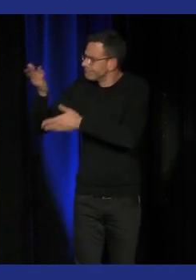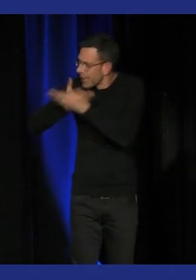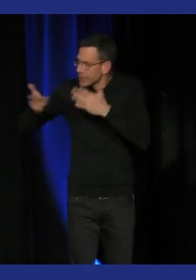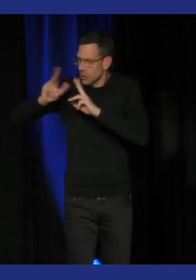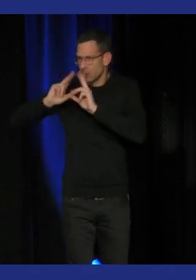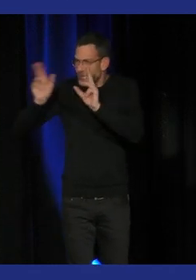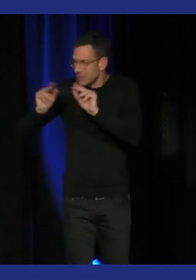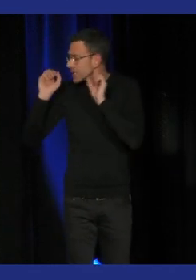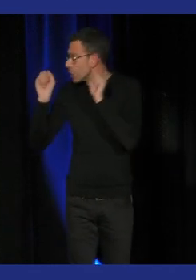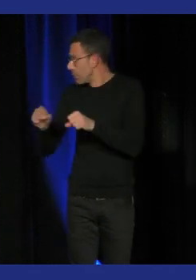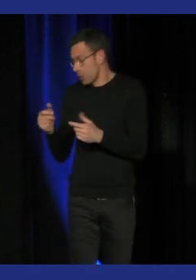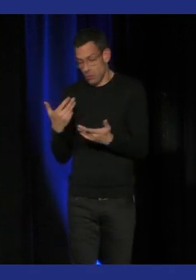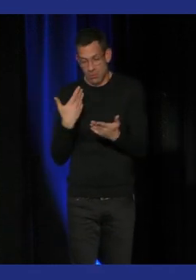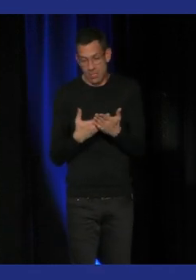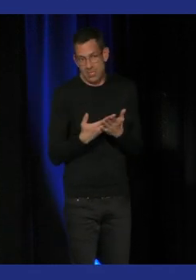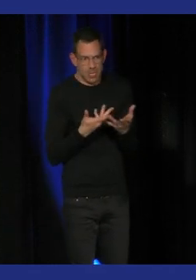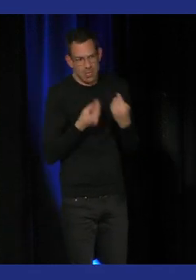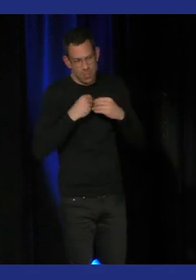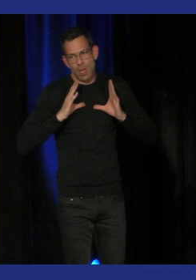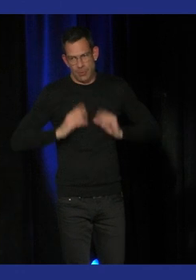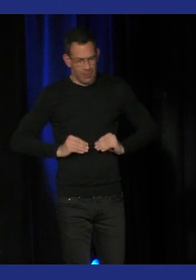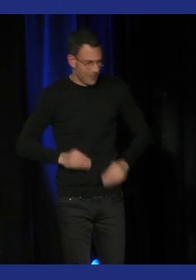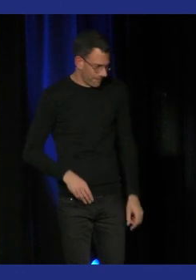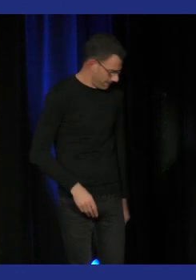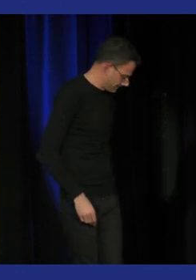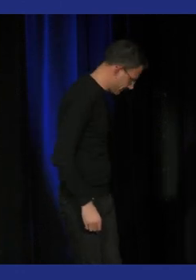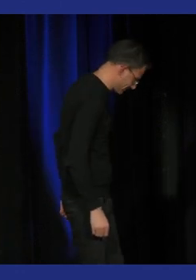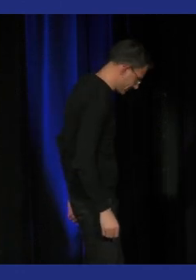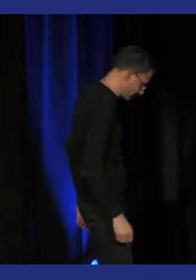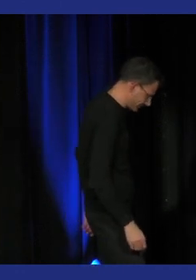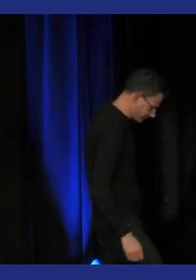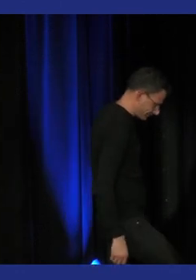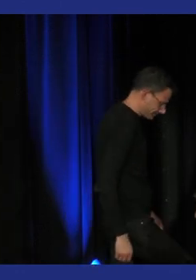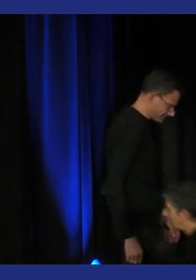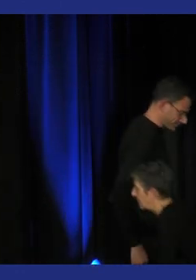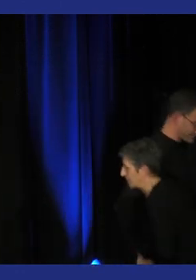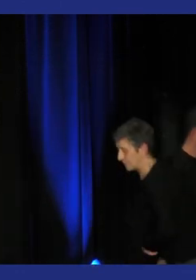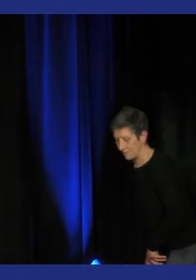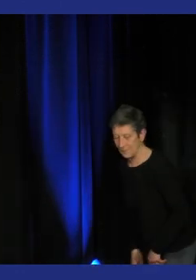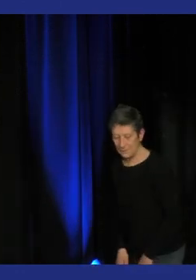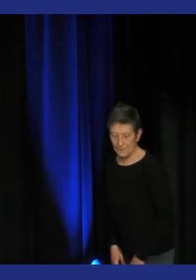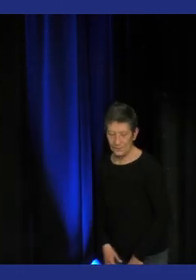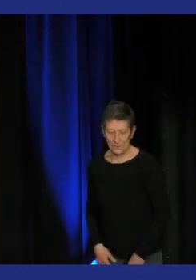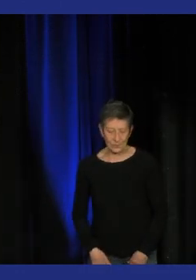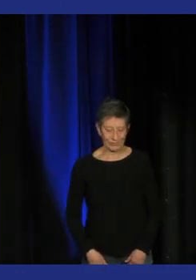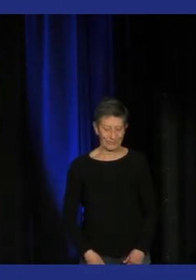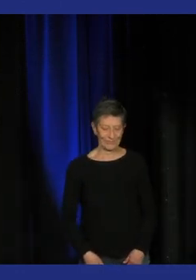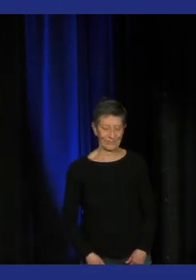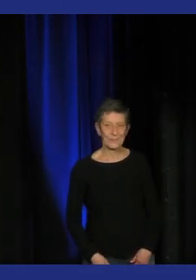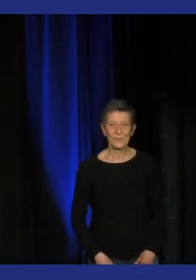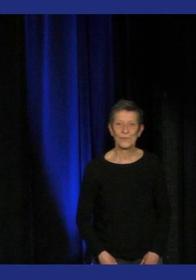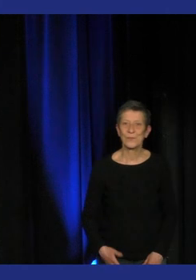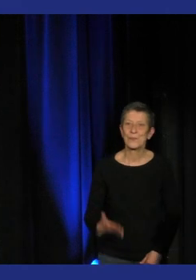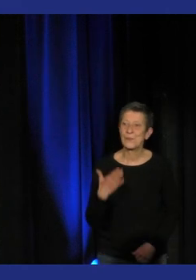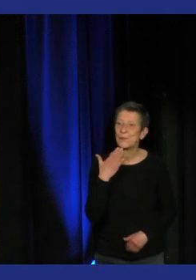que c'était un soulagement très, très important. Voilà, parce que ça m'a évoqué un peu tout ce qu'on a dit avant.